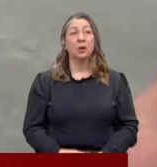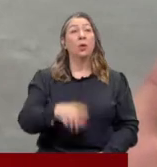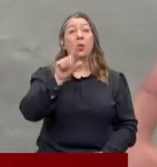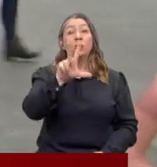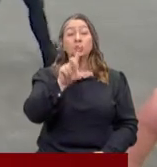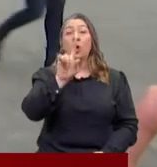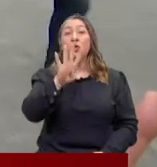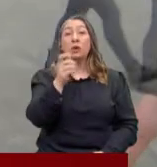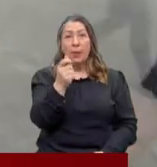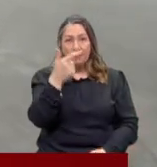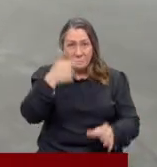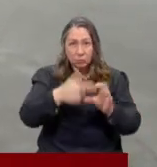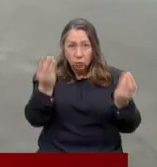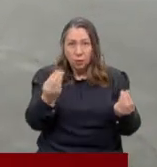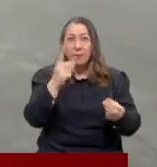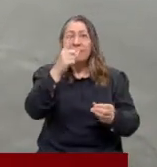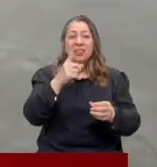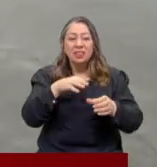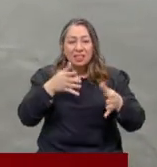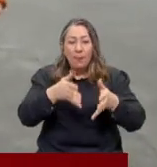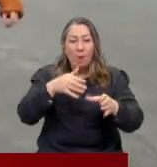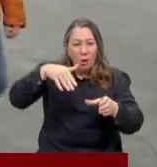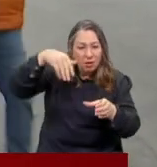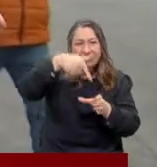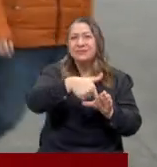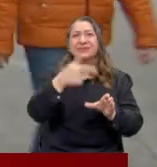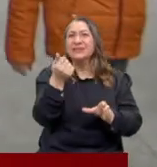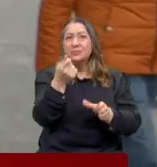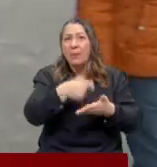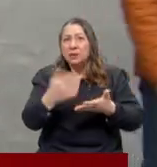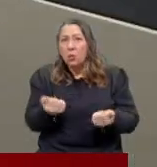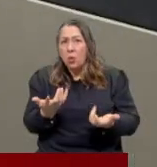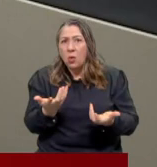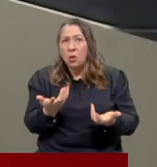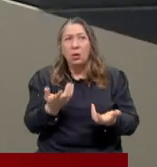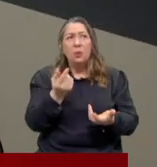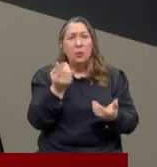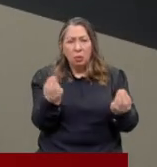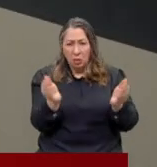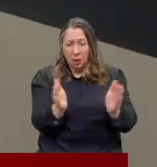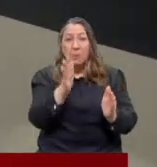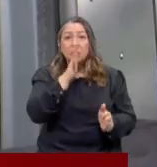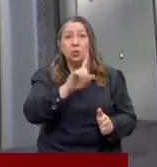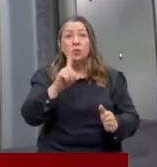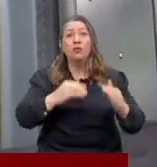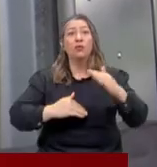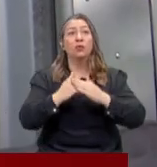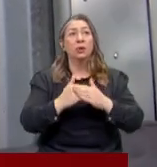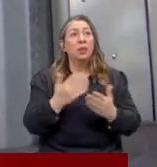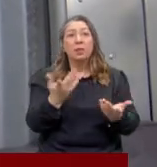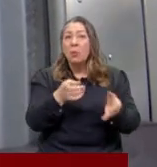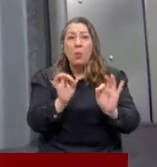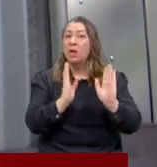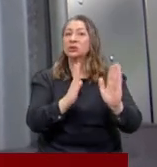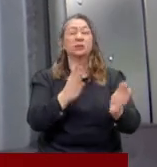13 lira 14 lira benzin mi olur? Bir depoyu kaç lirayla dolduracaksın? Kaç para maaş alıyor bir insanla? Ufacık araba 510 liraya doldu. Nereye kadar gidecek